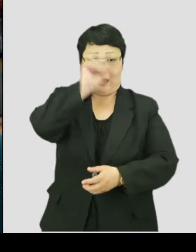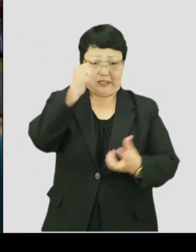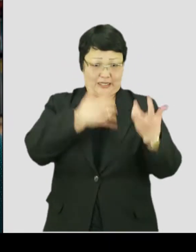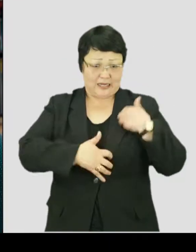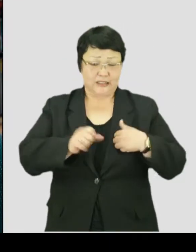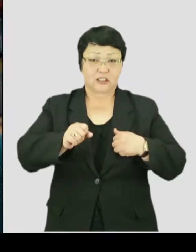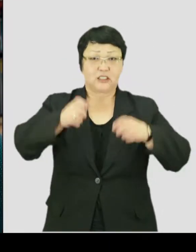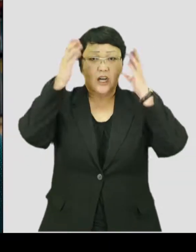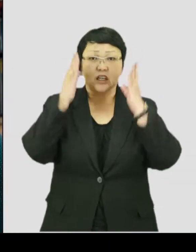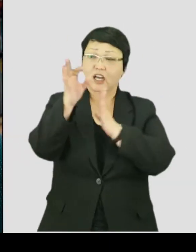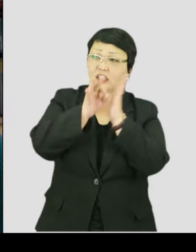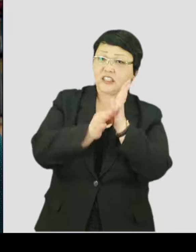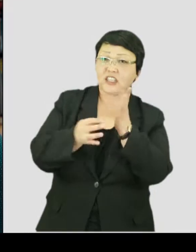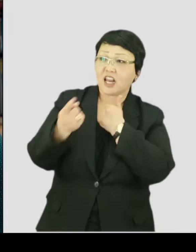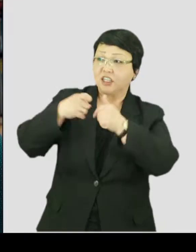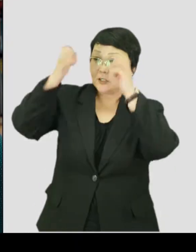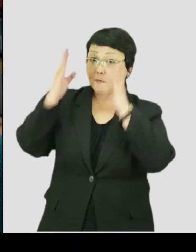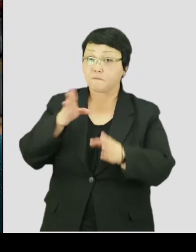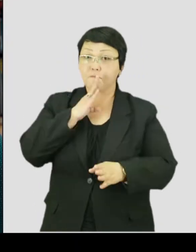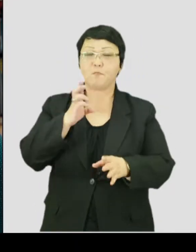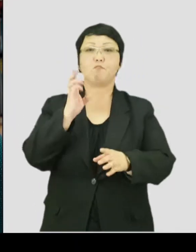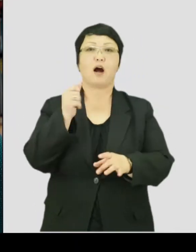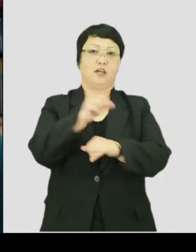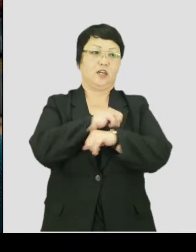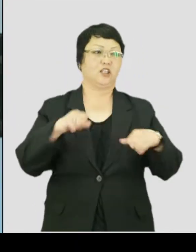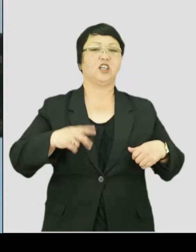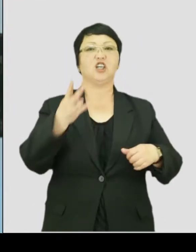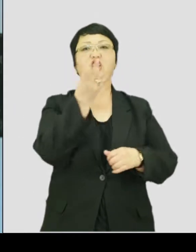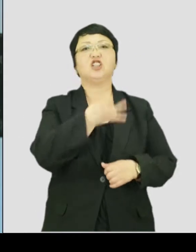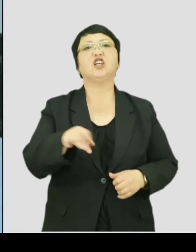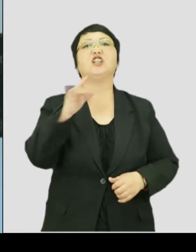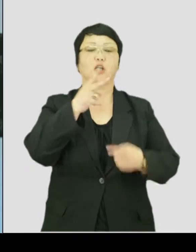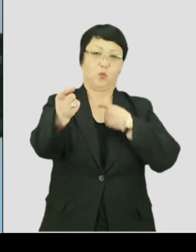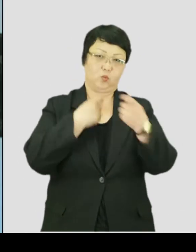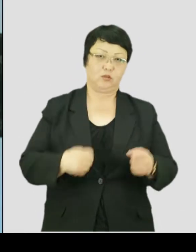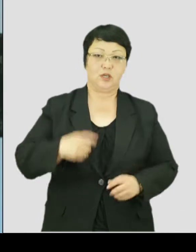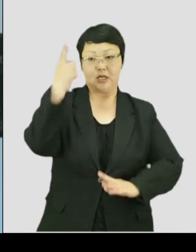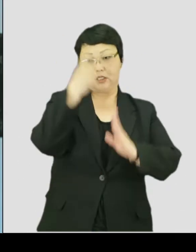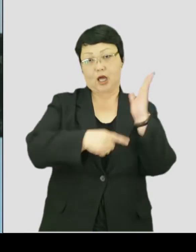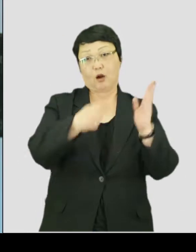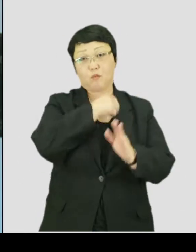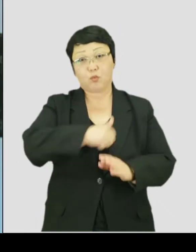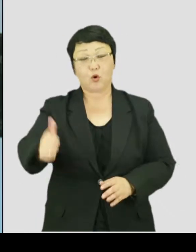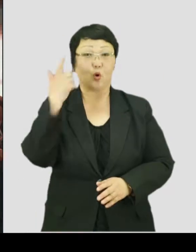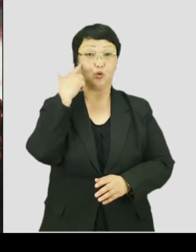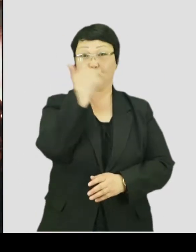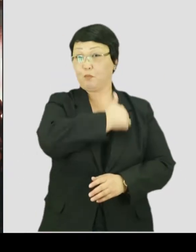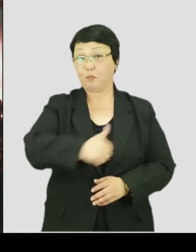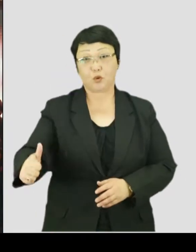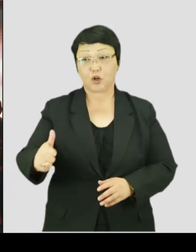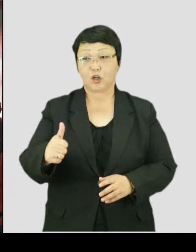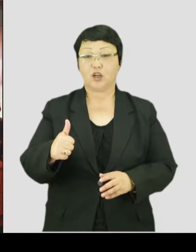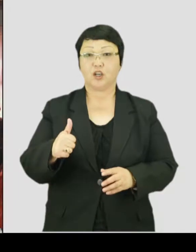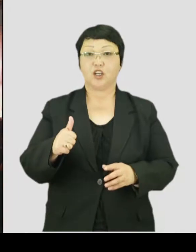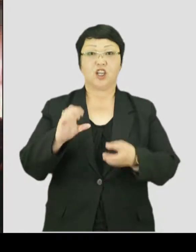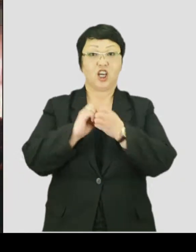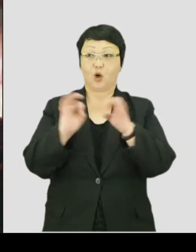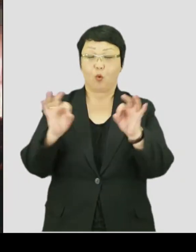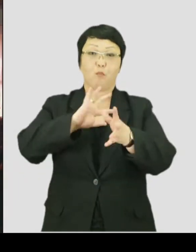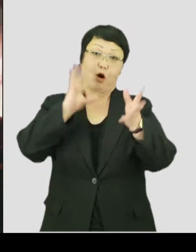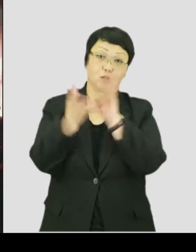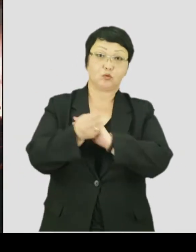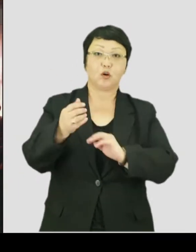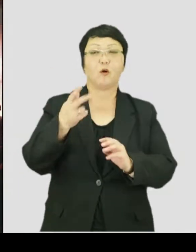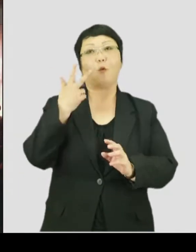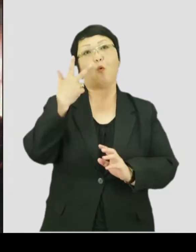хэлцэн шийдвэрлэх гал энэ дөр бол яхаарахгүй багийн иргэдийн нийт явуулгаа. Сар болгон ингээд өдөр болгоо яваад ахгүй маа гэхэд улирал тутам нэг яваад